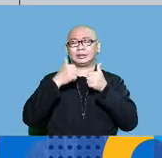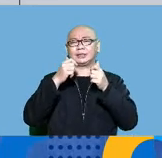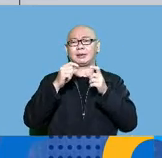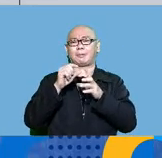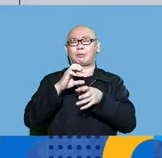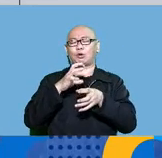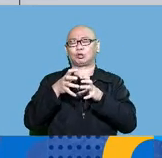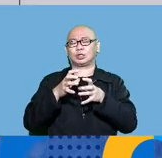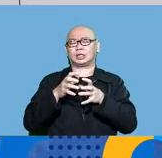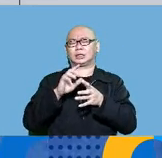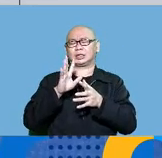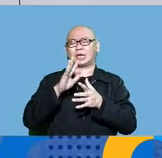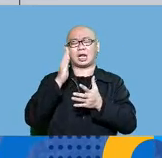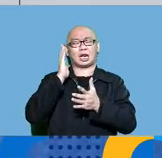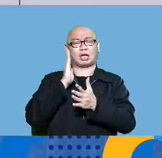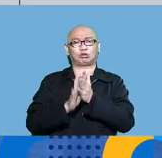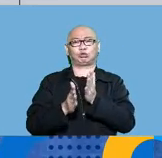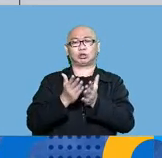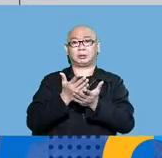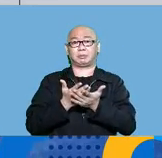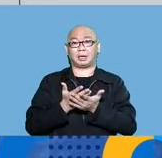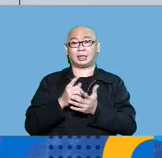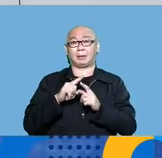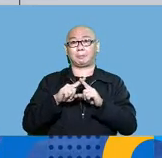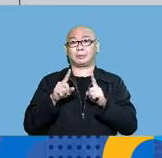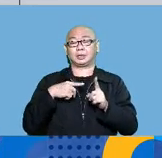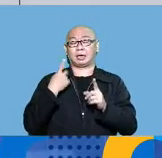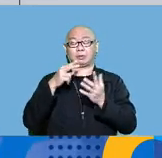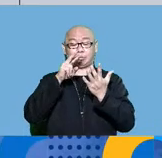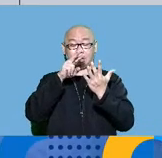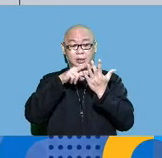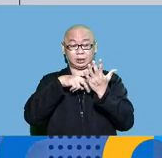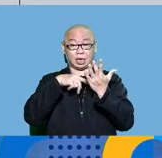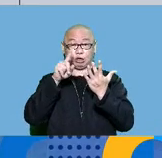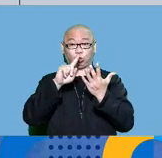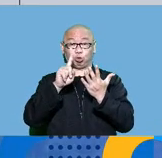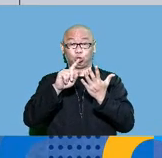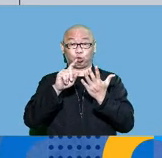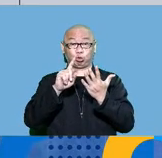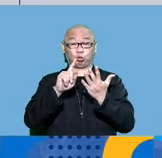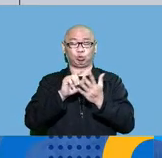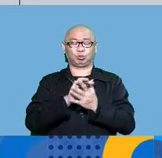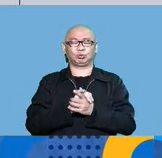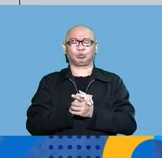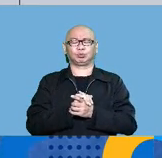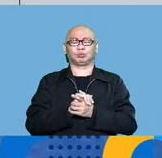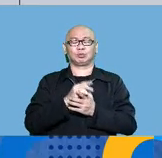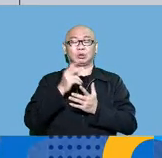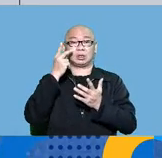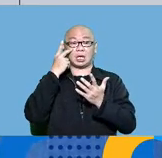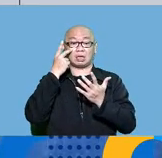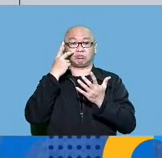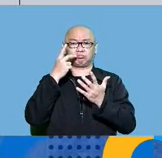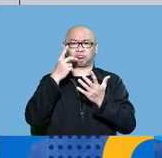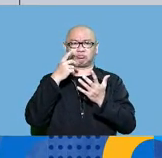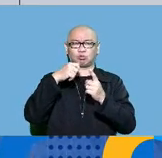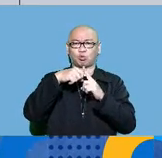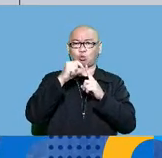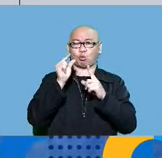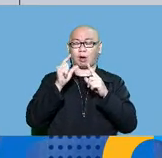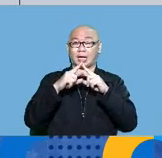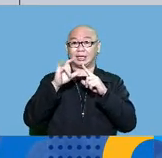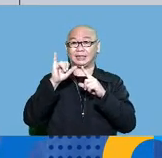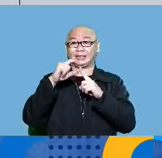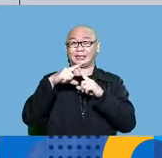tidak langsung kami terima, tetapi kami masih membacanya terlebih dahulu, kemudian melihat kualitas isinya,